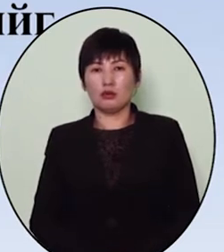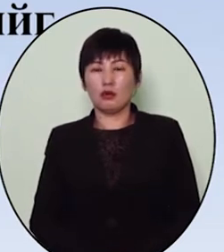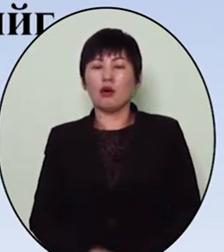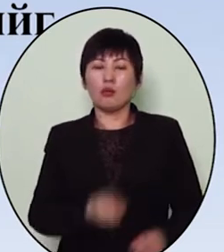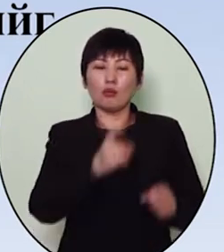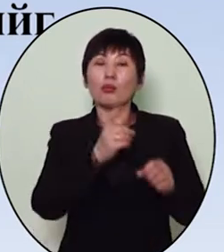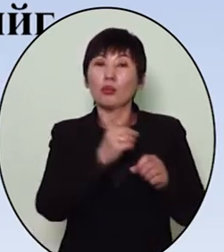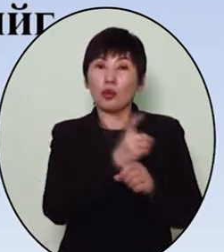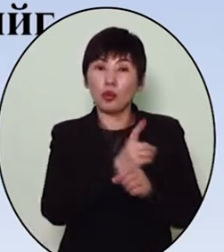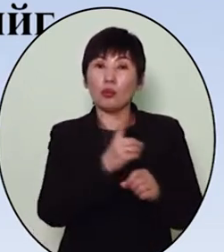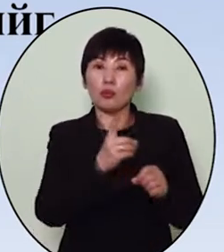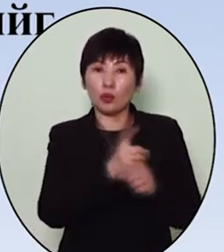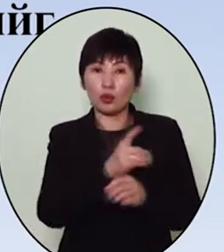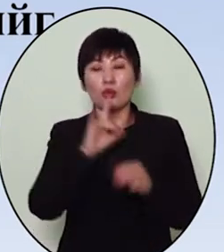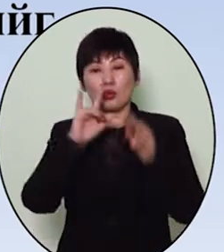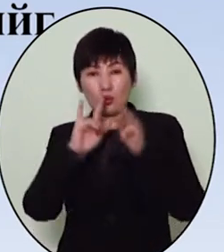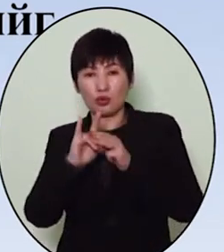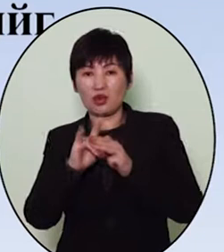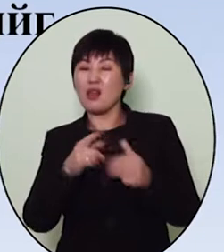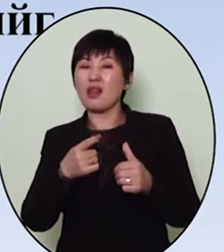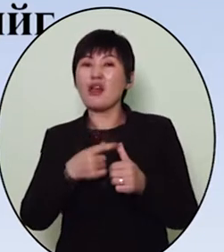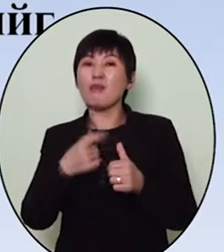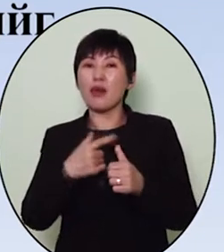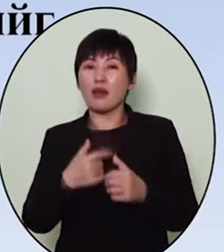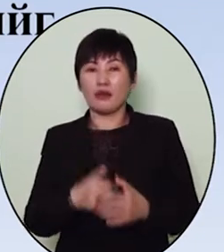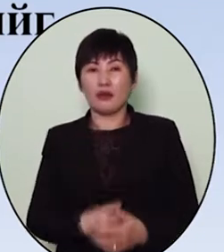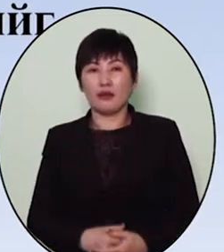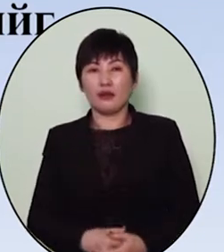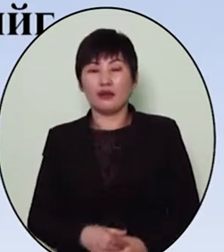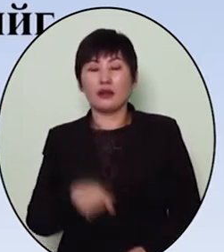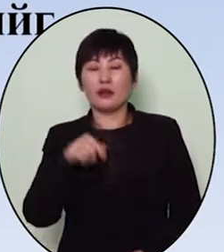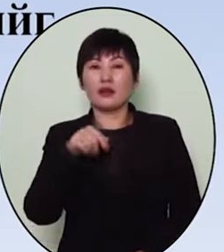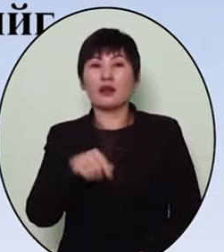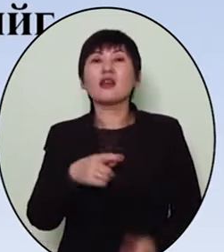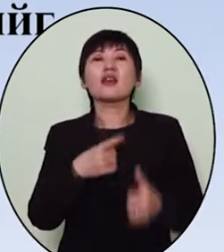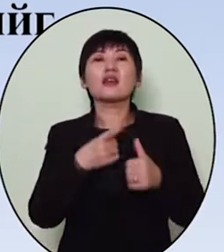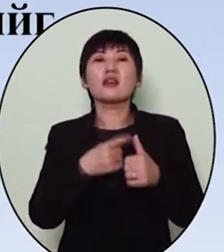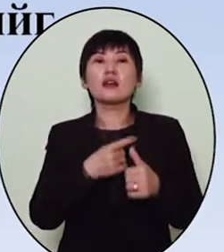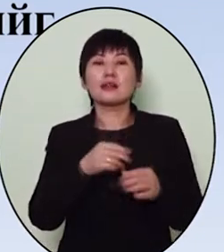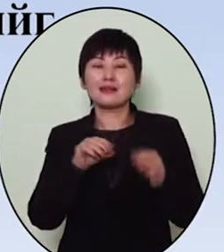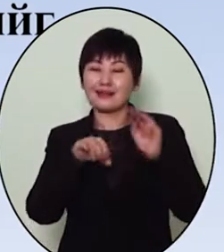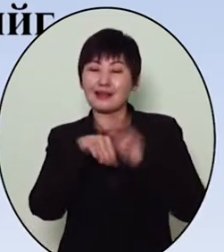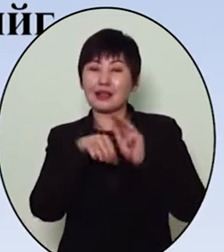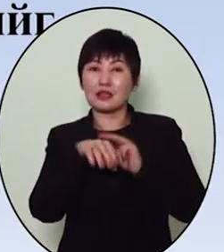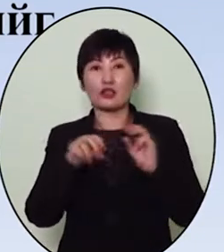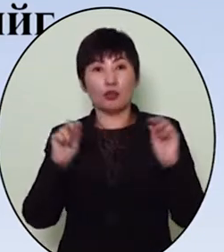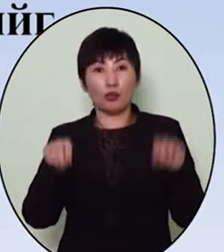Буруу сууж байгаа үйлдэл хиний үйлдэл вэ? Энэ үйлдлийг хэн засч болох